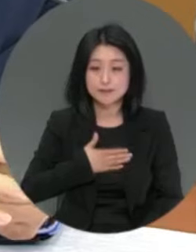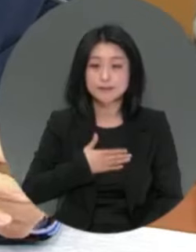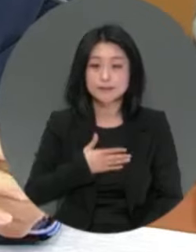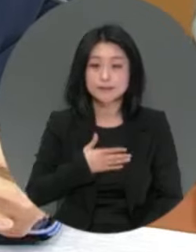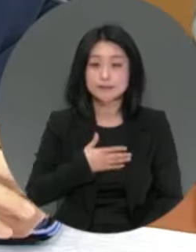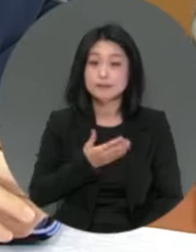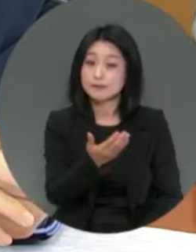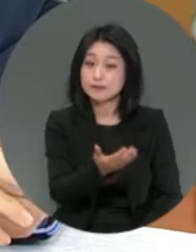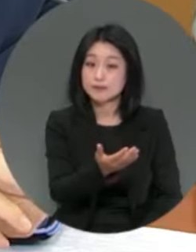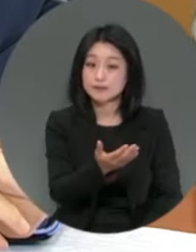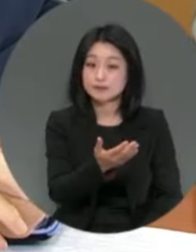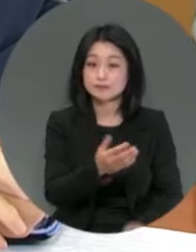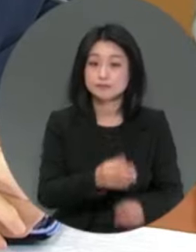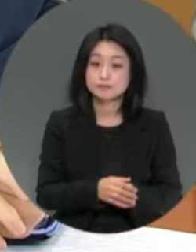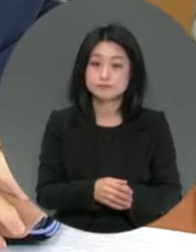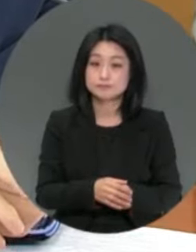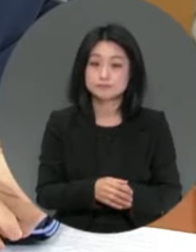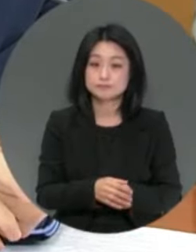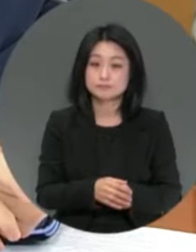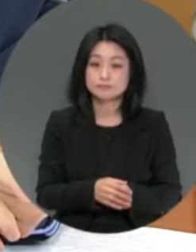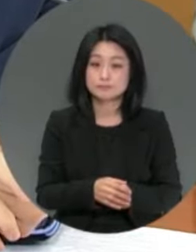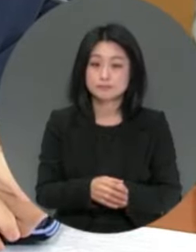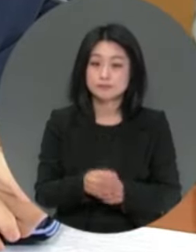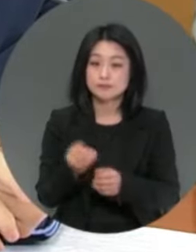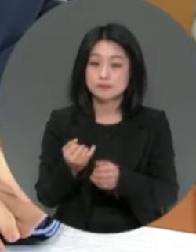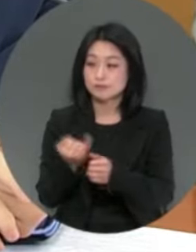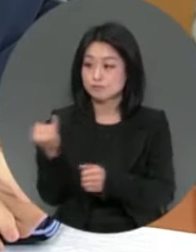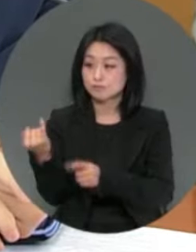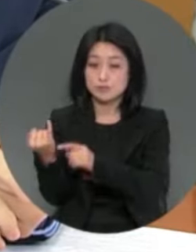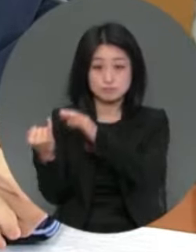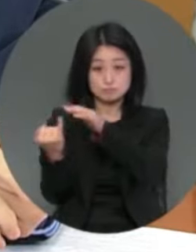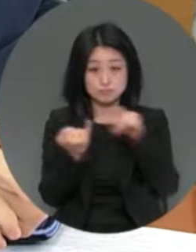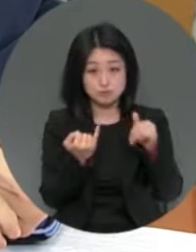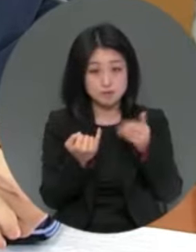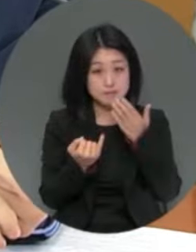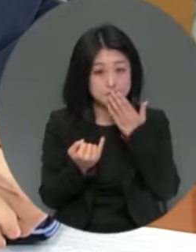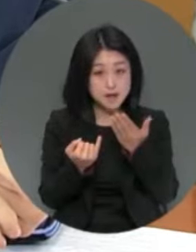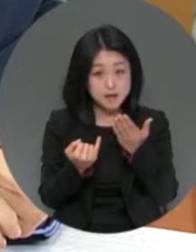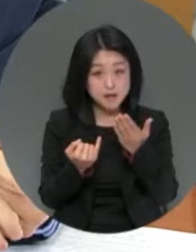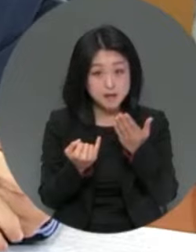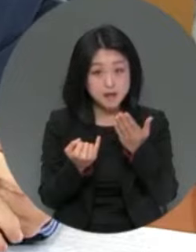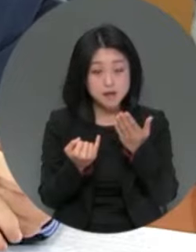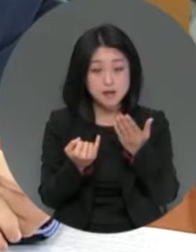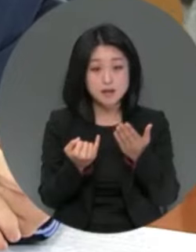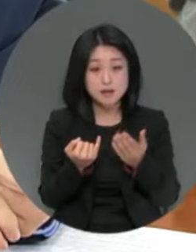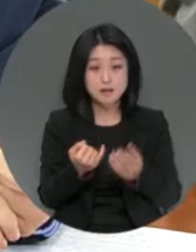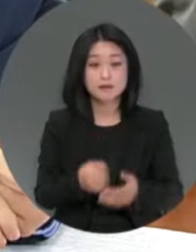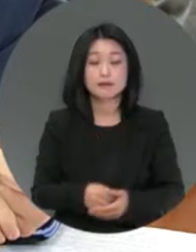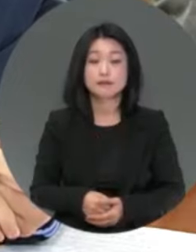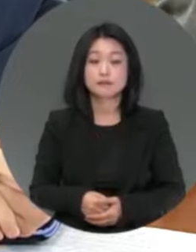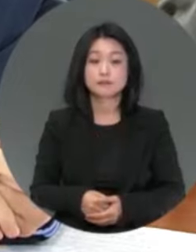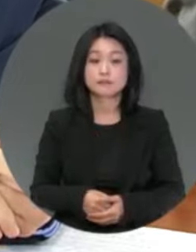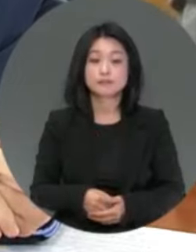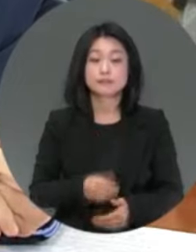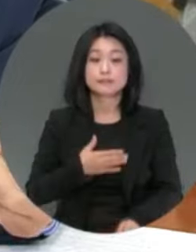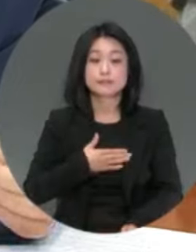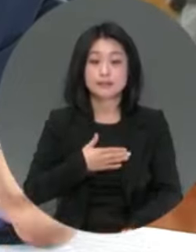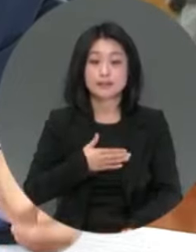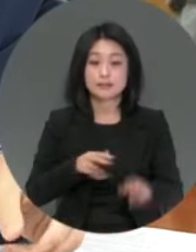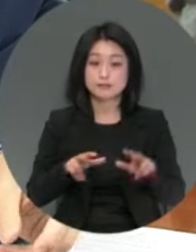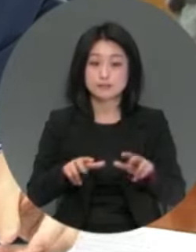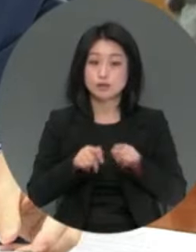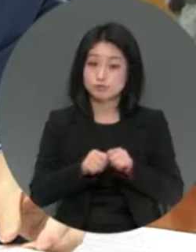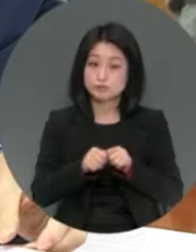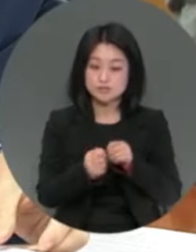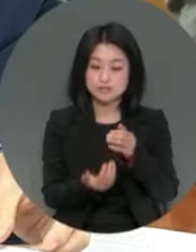공수처에서 혹시 피고발인인 김건희 여사의 소환도 할 수 있는 거죠? 제가 지금